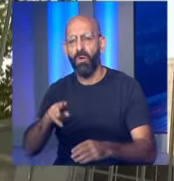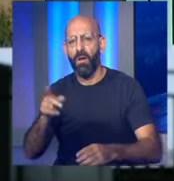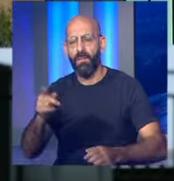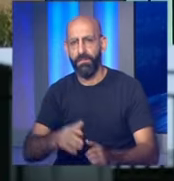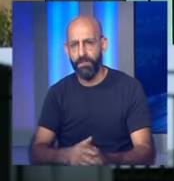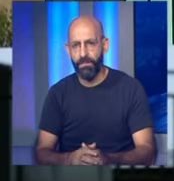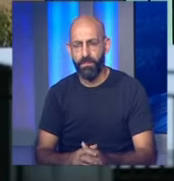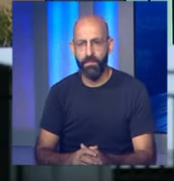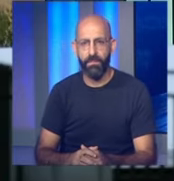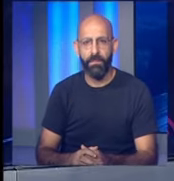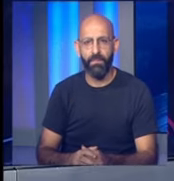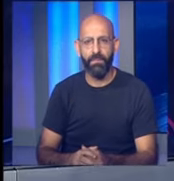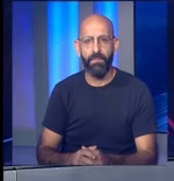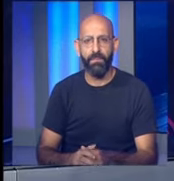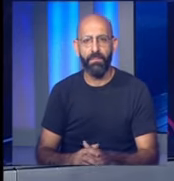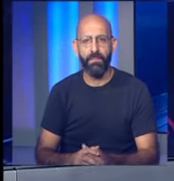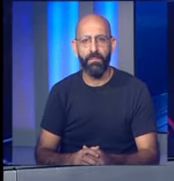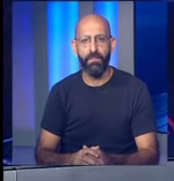وسيادته.